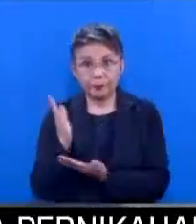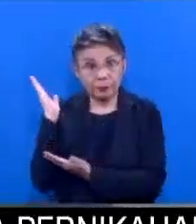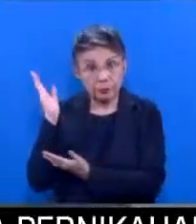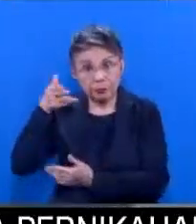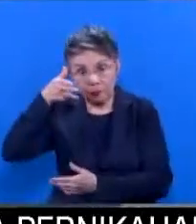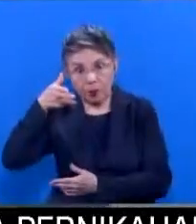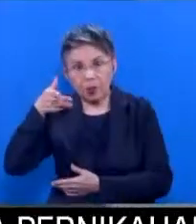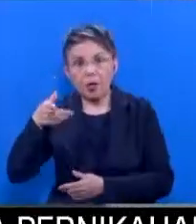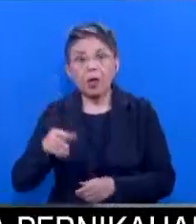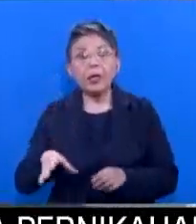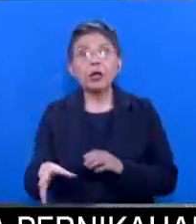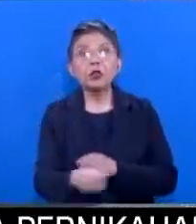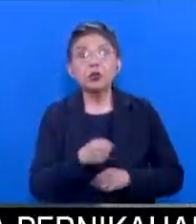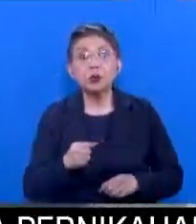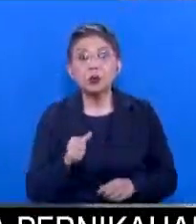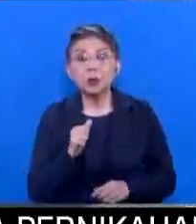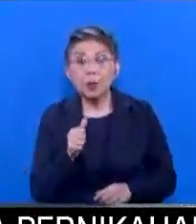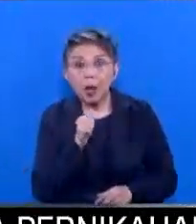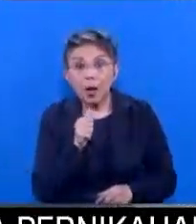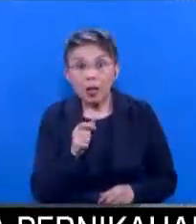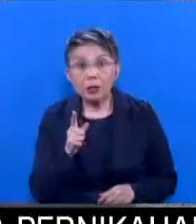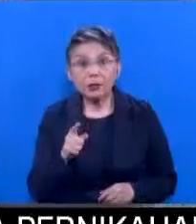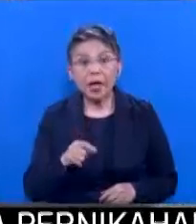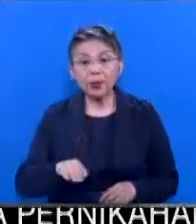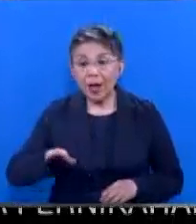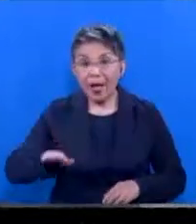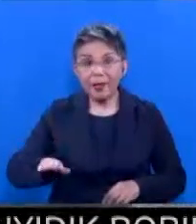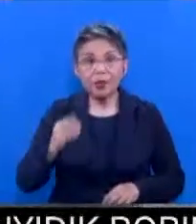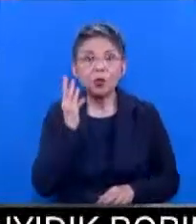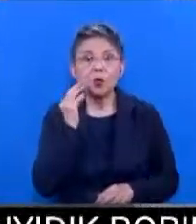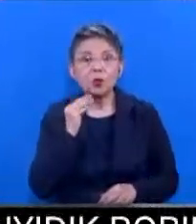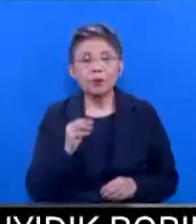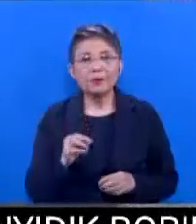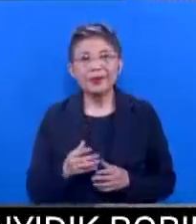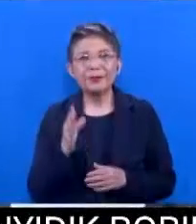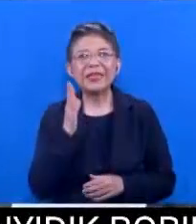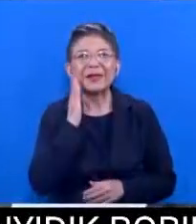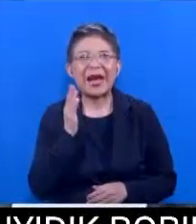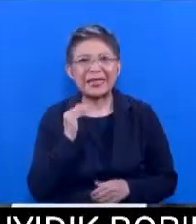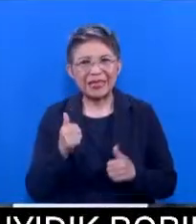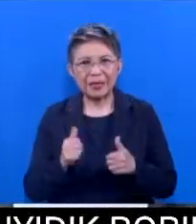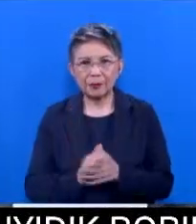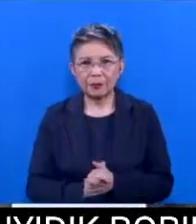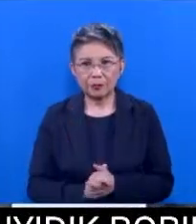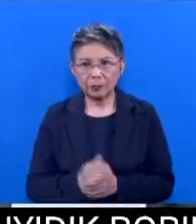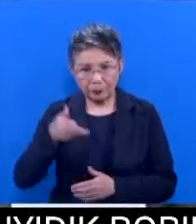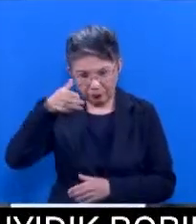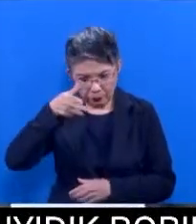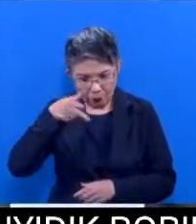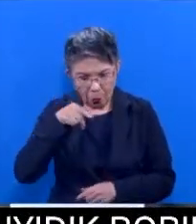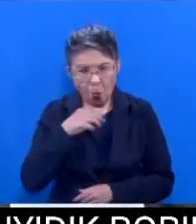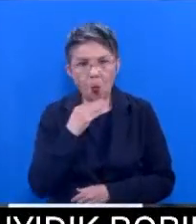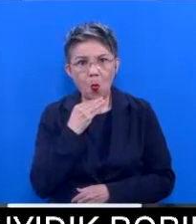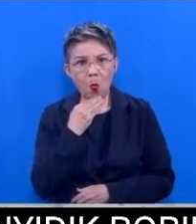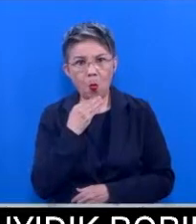CCTV terlihat bahwa pencuri kotak amal tersebut diperkirakan seorang bocah berusia belasan tahun. Setelah melihat rekaman CCTV,